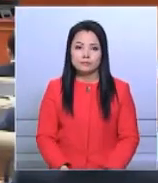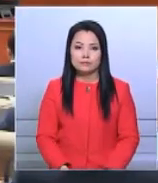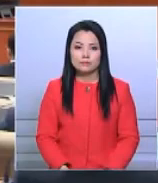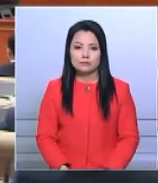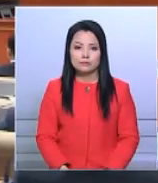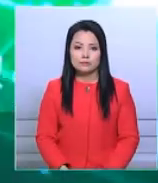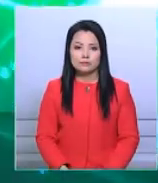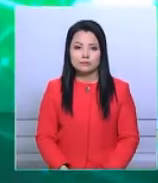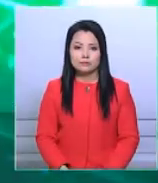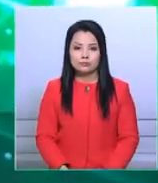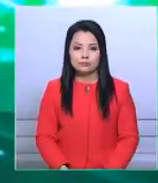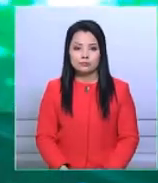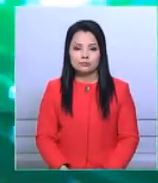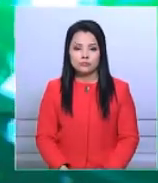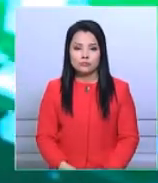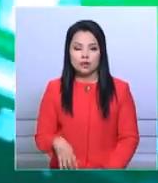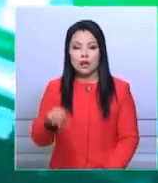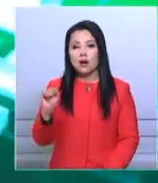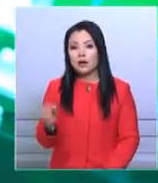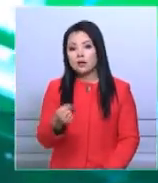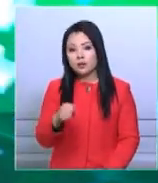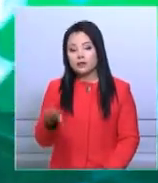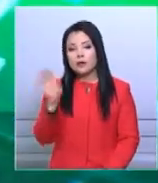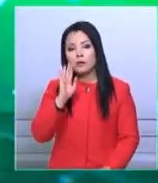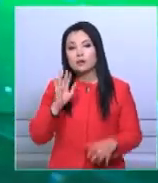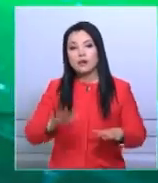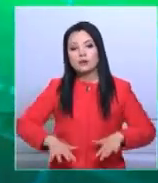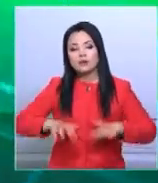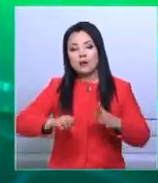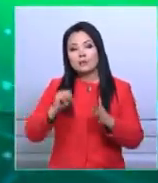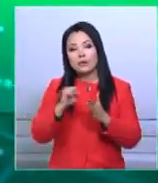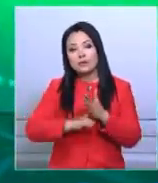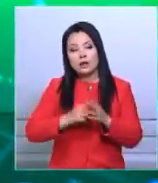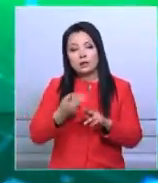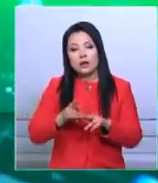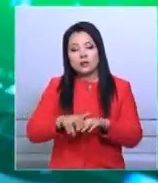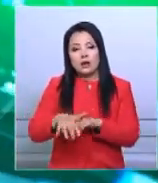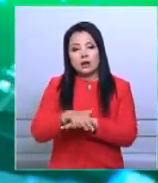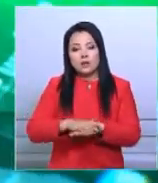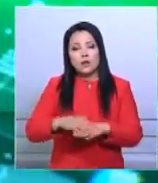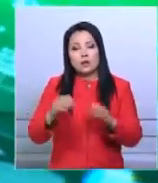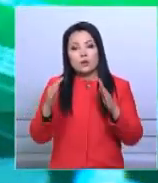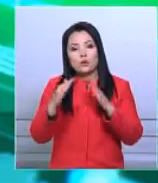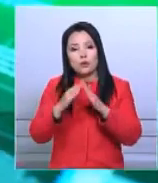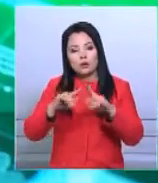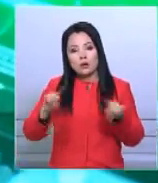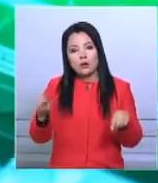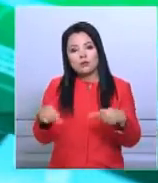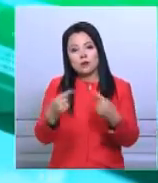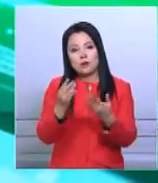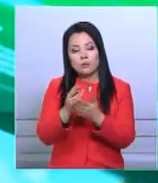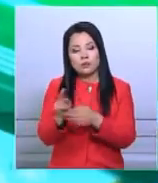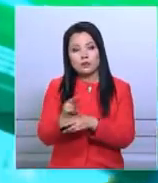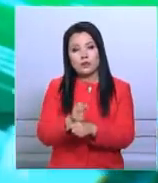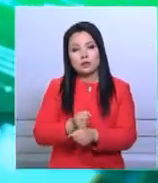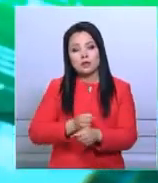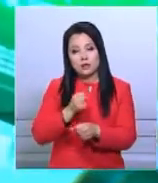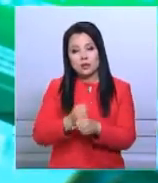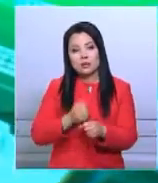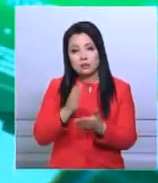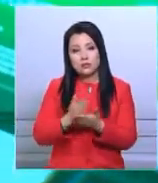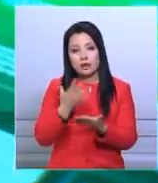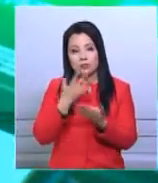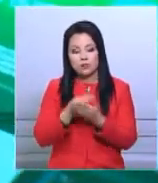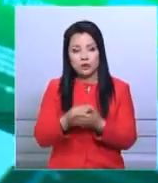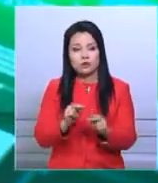Астана. Атбасарда тасқыннан төнген қауіп сейіліп, үйлер қалыпқа келтіріліп жатыр. Апаттан зардап шеккен